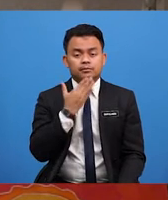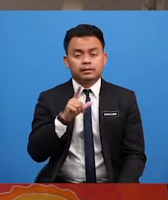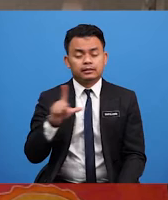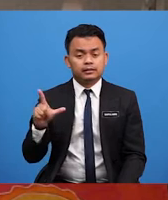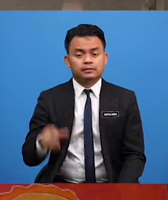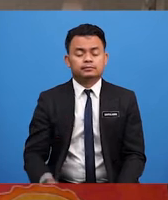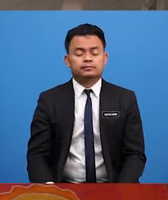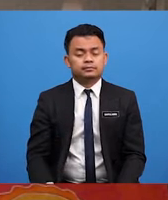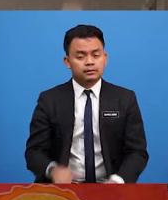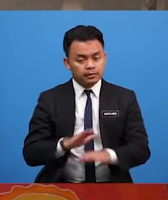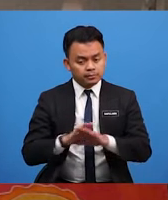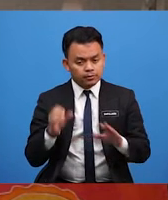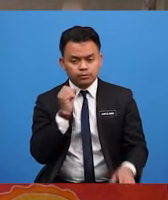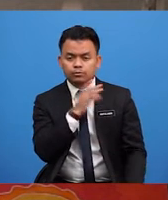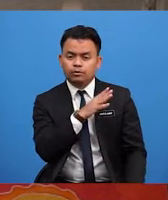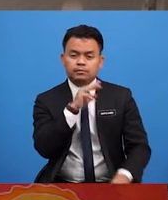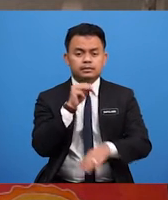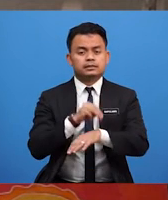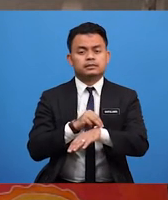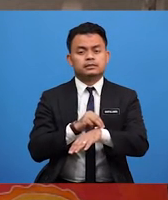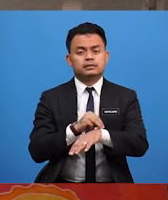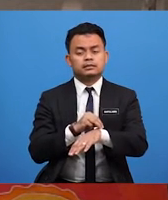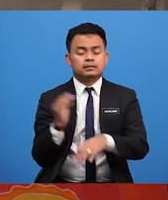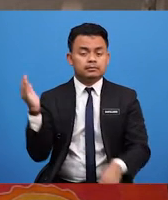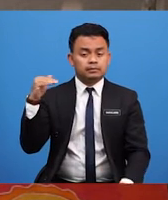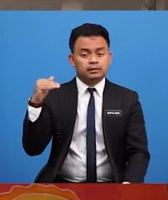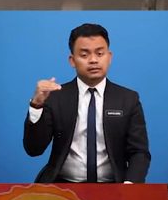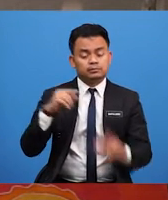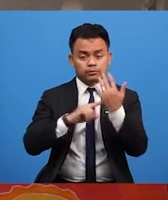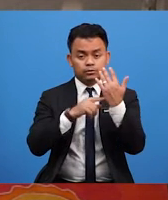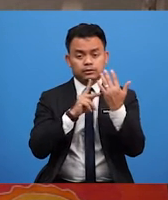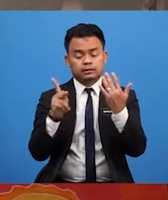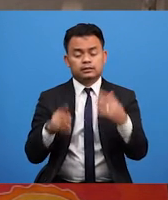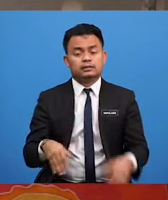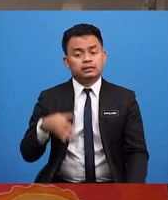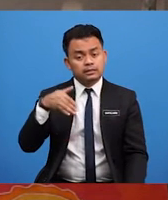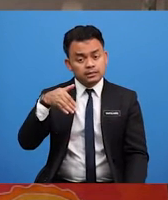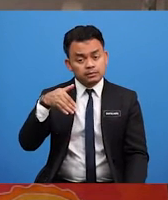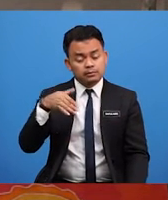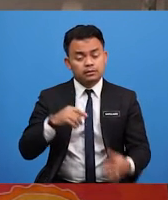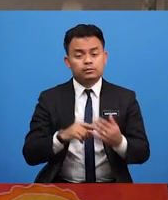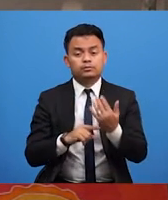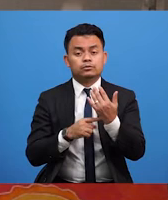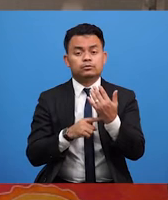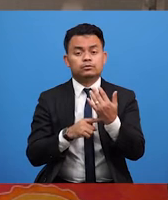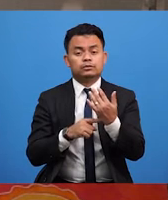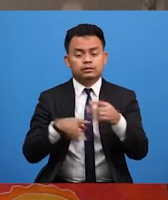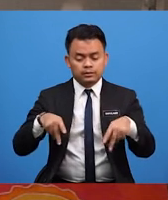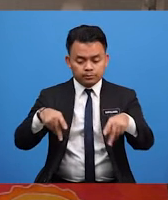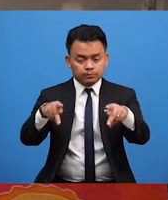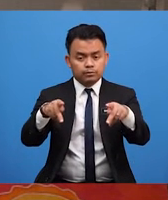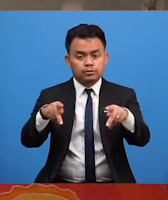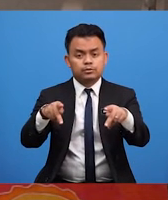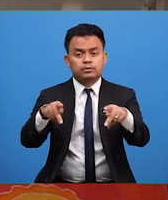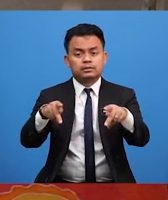Baiklah, tanpa melengahkan masa, mari kita mulakan. Sebelum melakukan proses menerap,